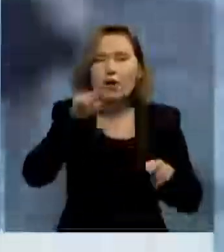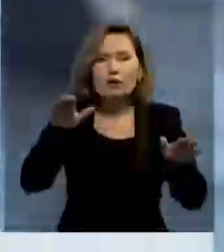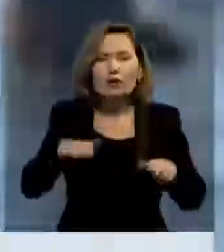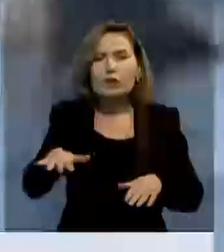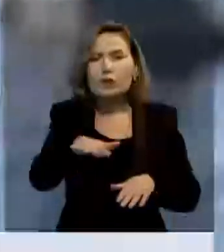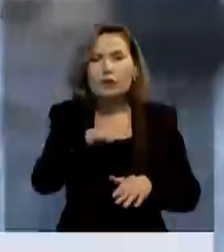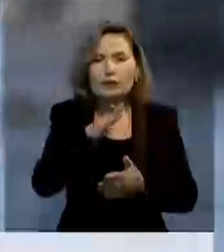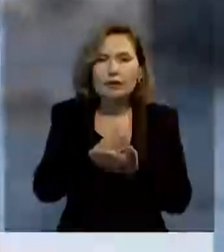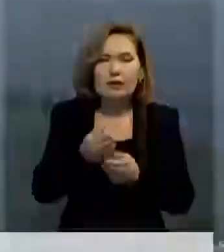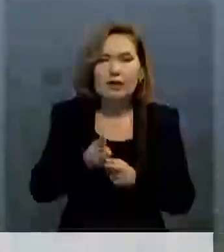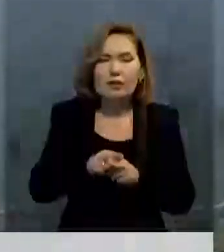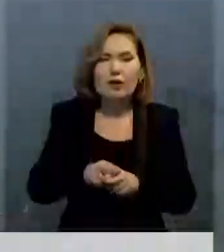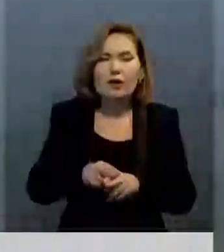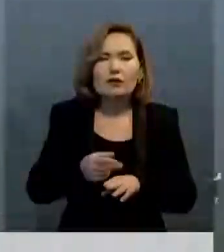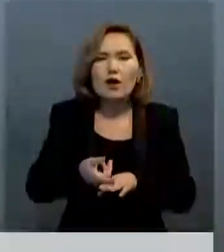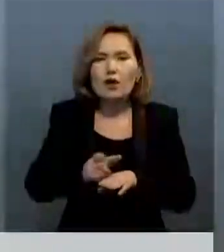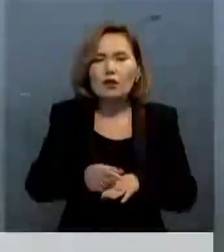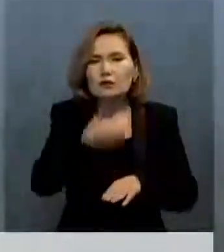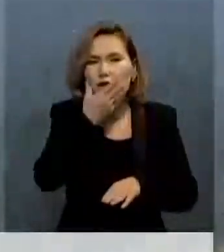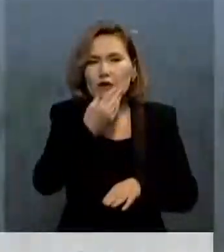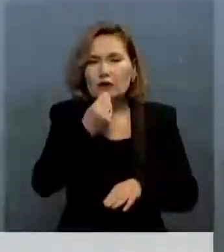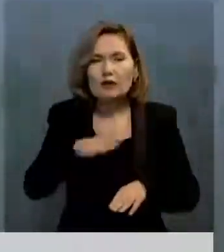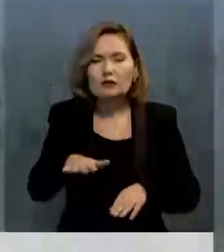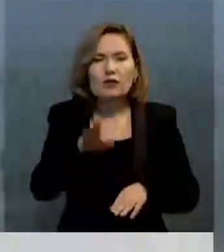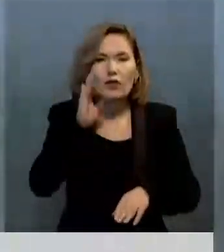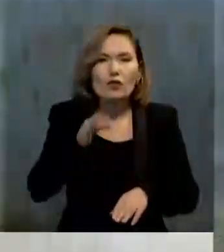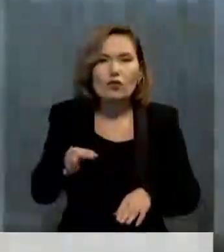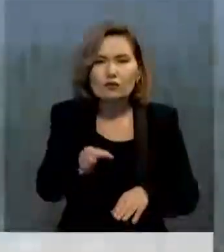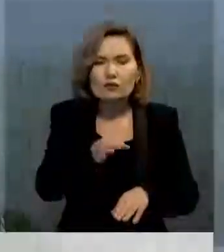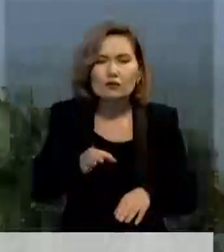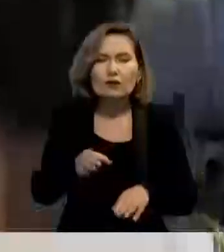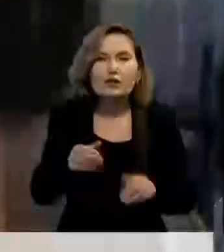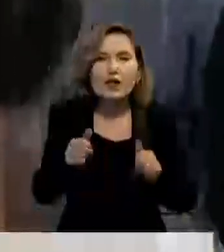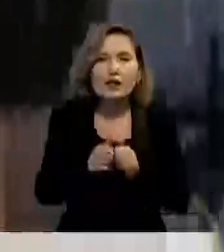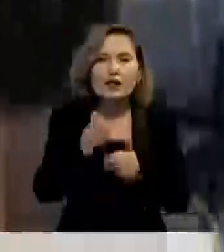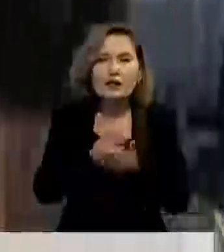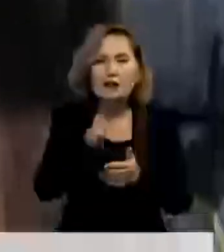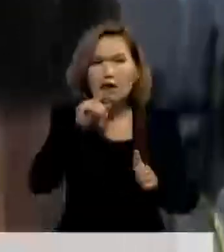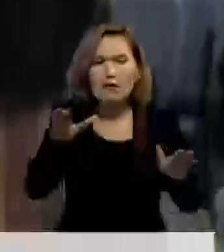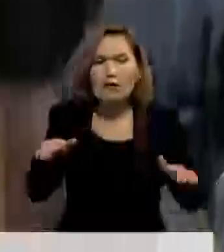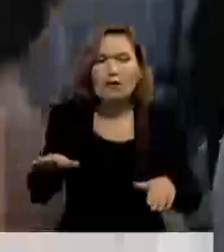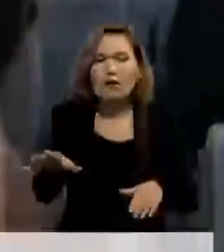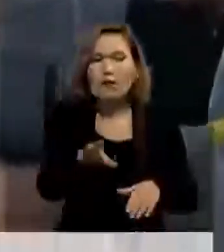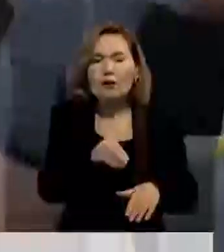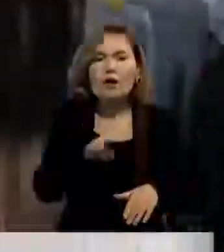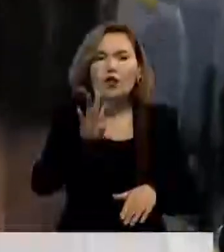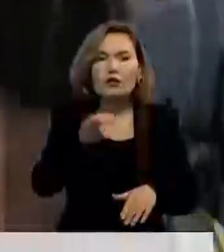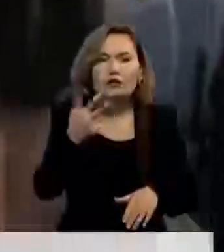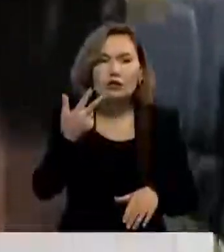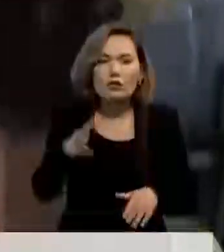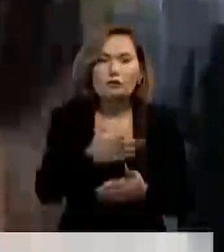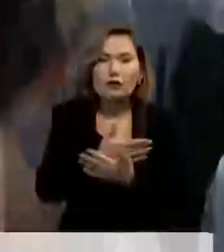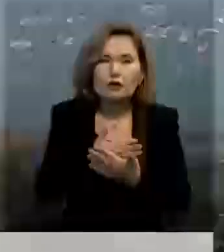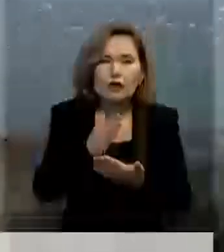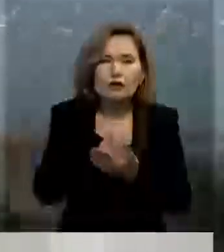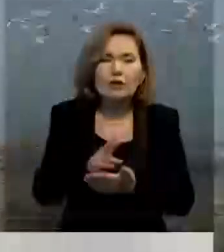қорығы. Осы елдегі ең ұзын Қызыл өзенді жағалай орналасқан. Құс жәннатында Түркиядағы барлық 430 құс